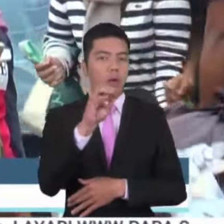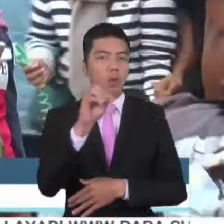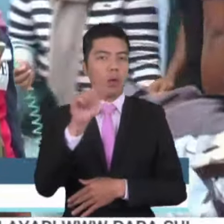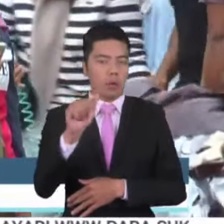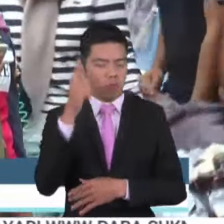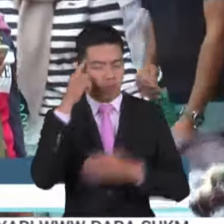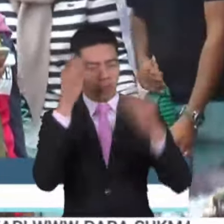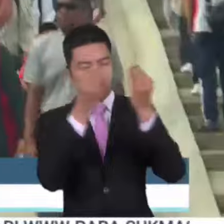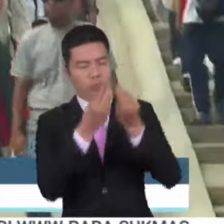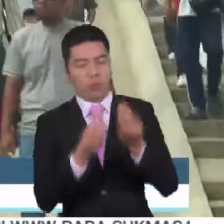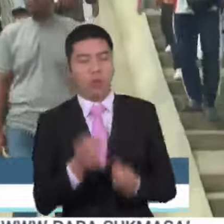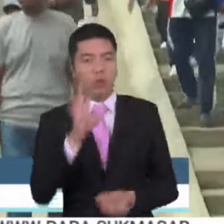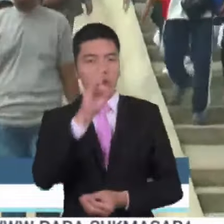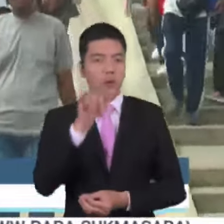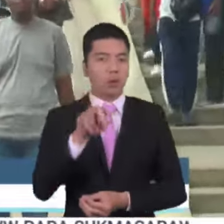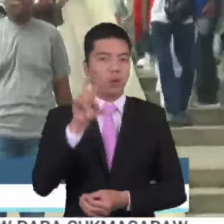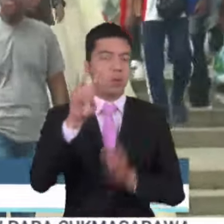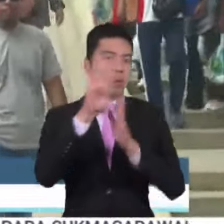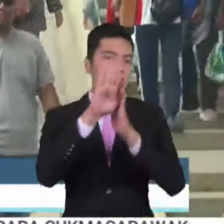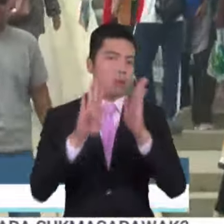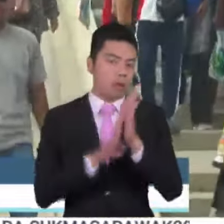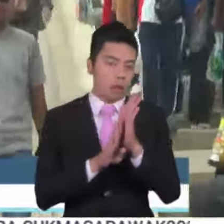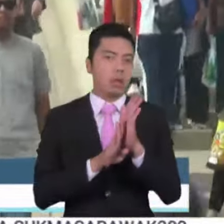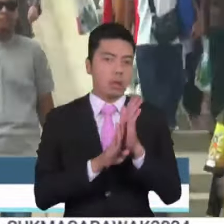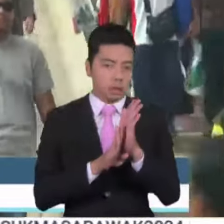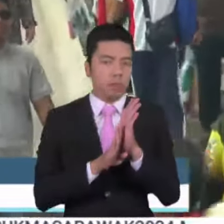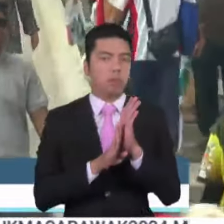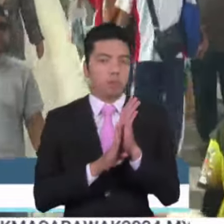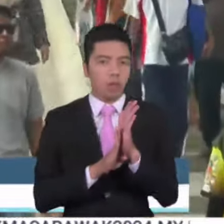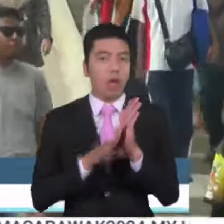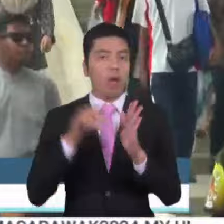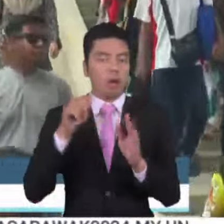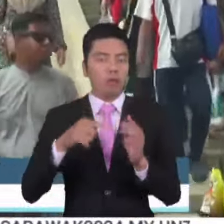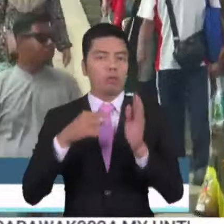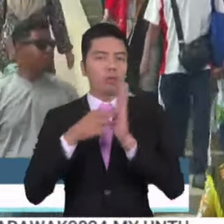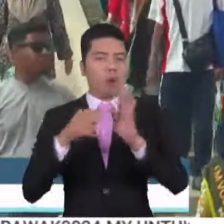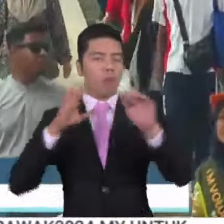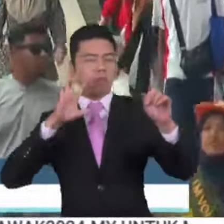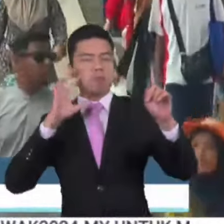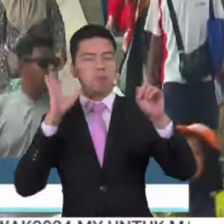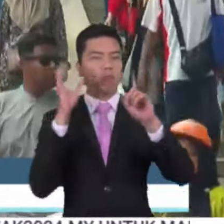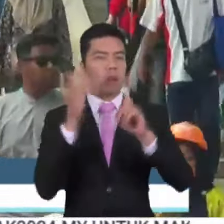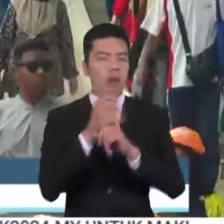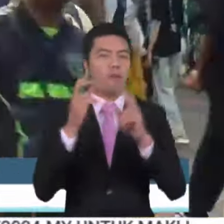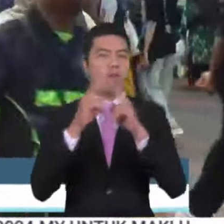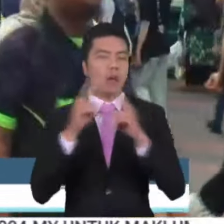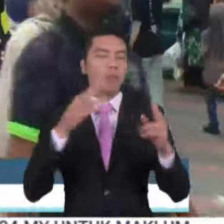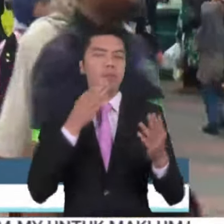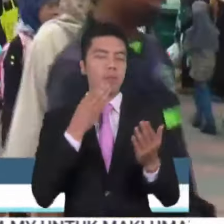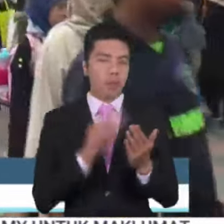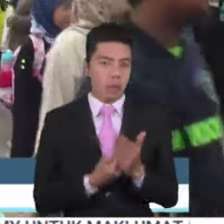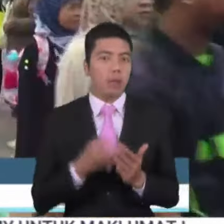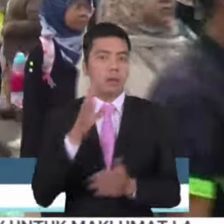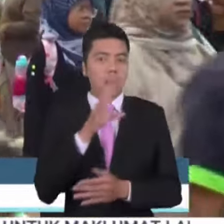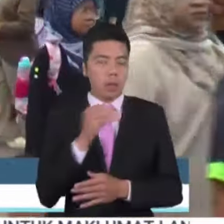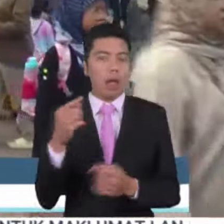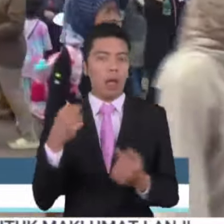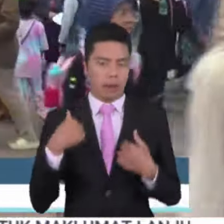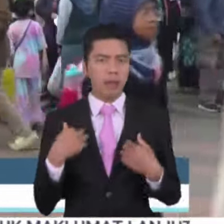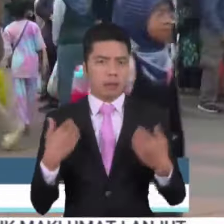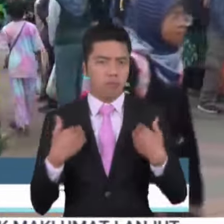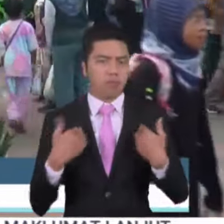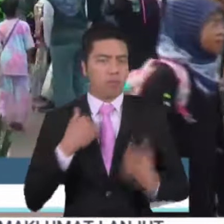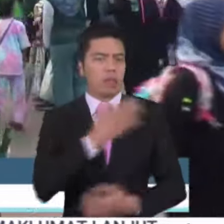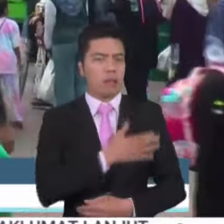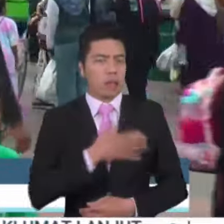lebih daripada 7.2 bilion ringgit. Ini pencapaian yang sangat-sangat baik Malah ada permintaan